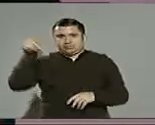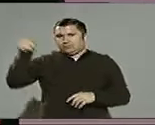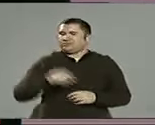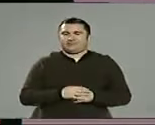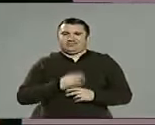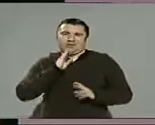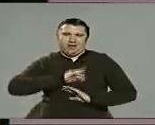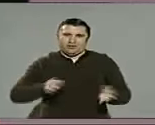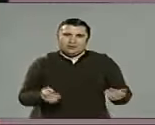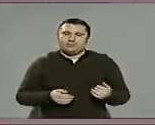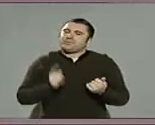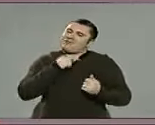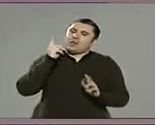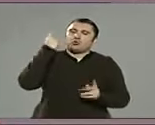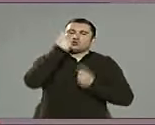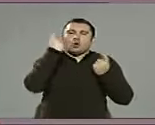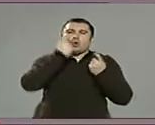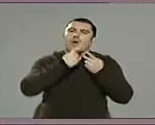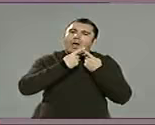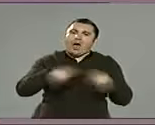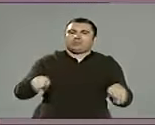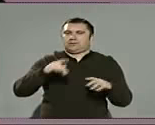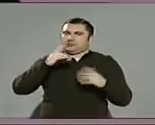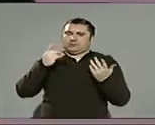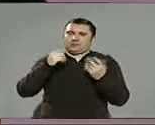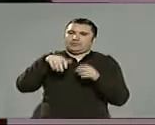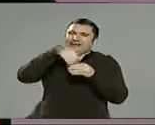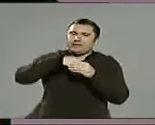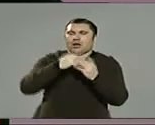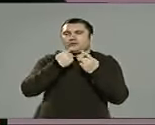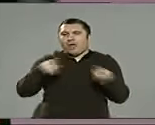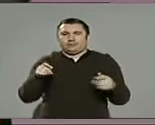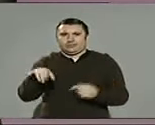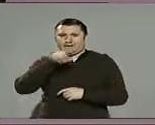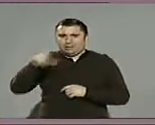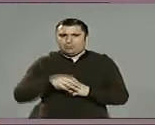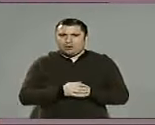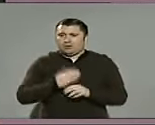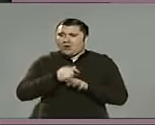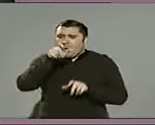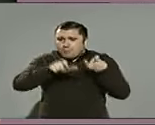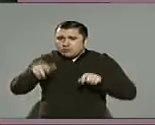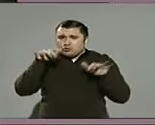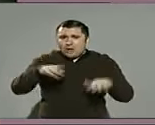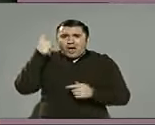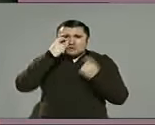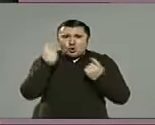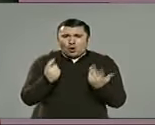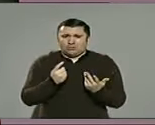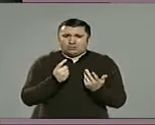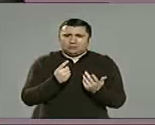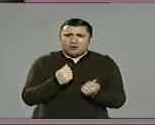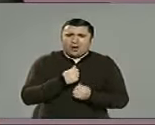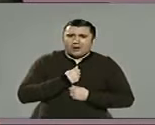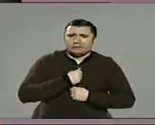sorgen, dass es um was anderes geht. Es geht um die berechtigten Sorgen der Menschen, um ihre Angst vor Arbeitslosigkeit und Altersarmut.